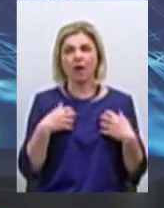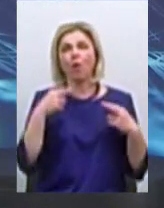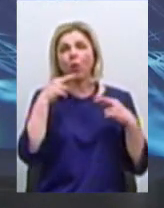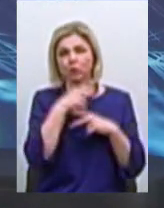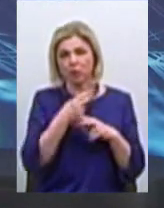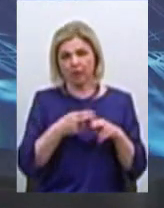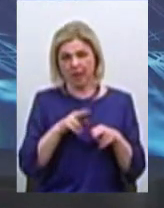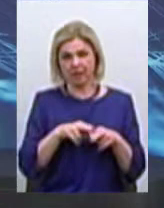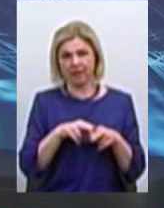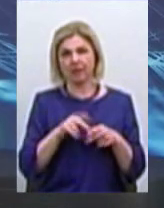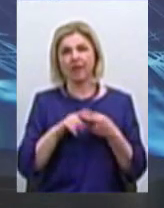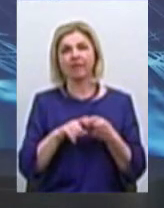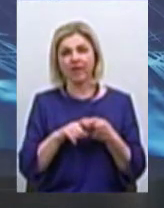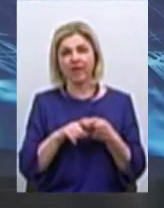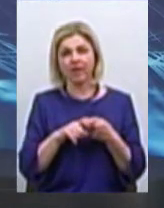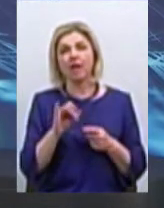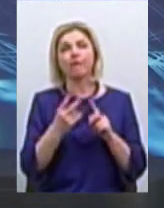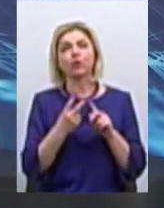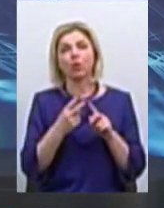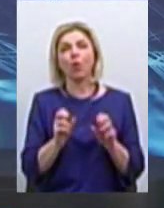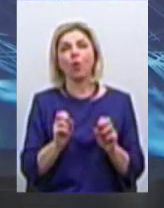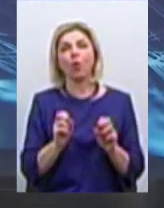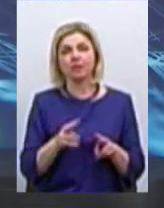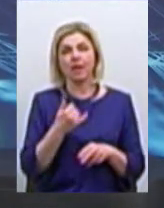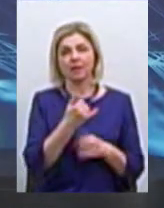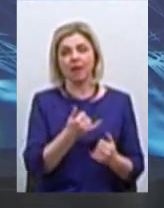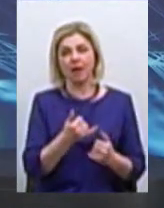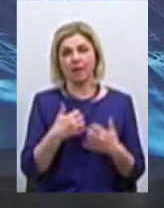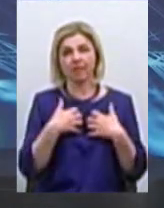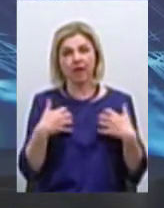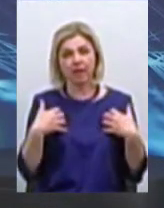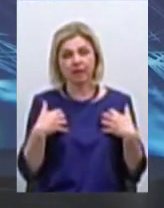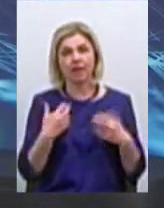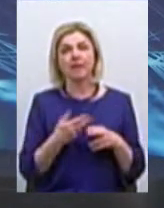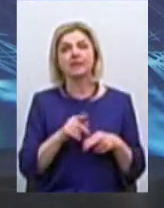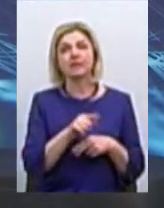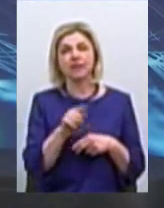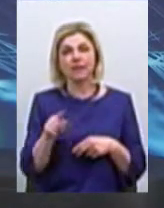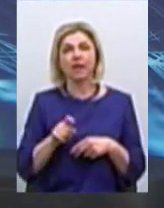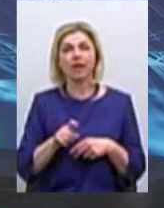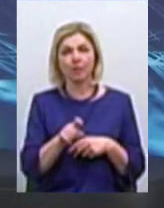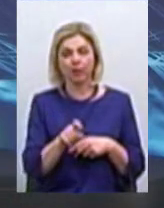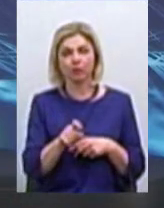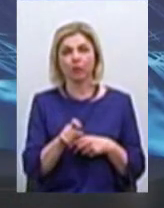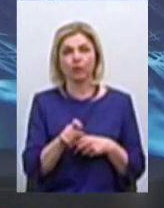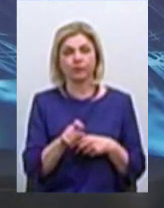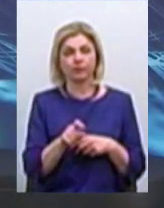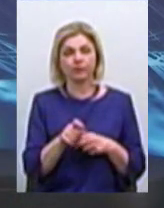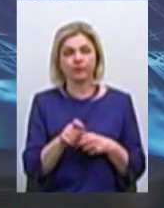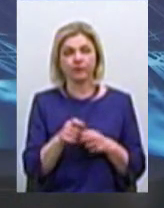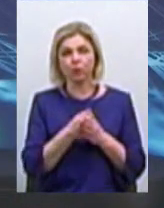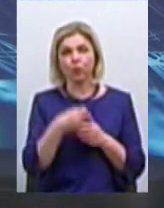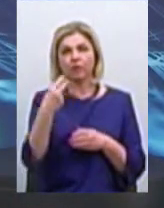цих гельмінтів. Ну і ще друга небезпека для тваринки. Ці гельмінти, вони до